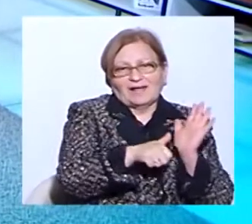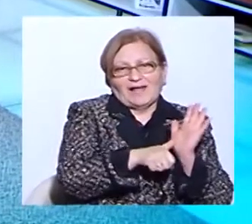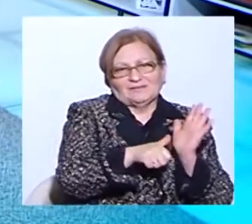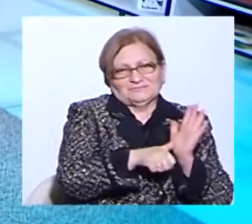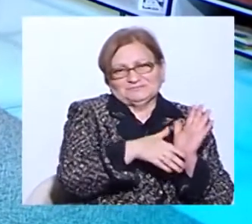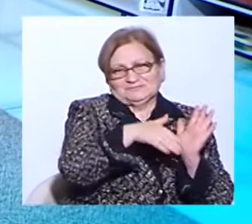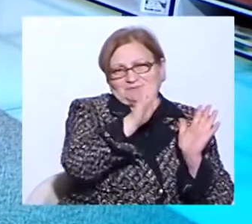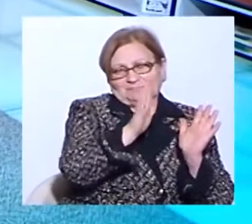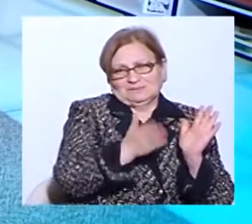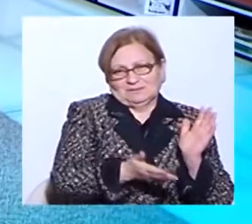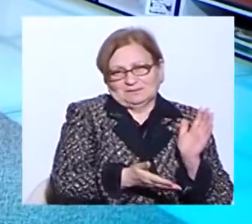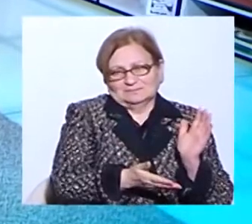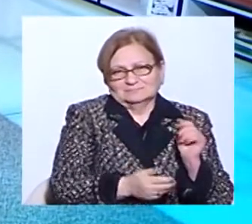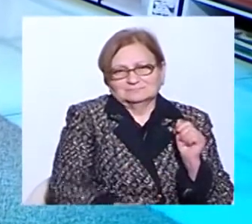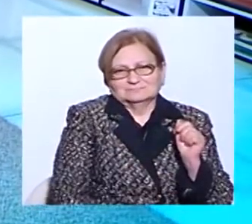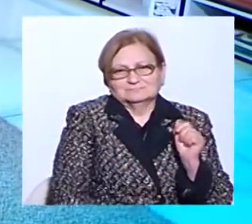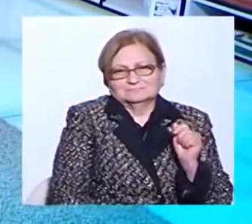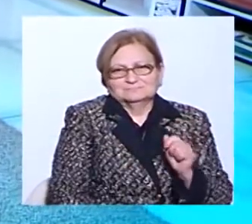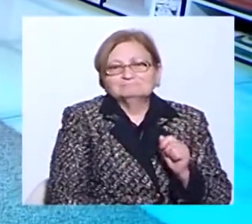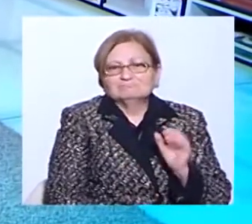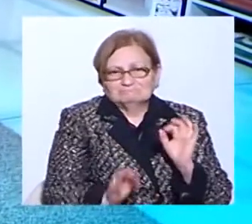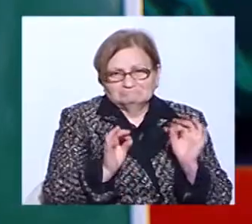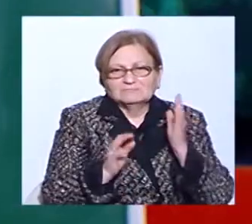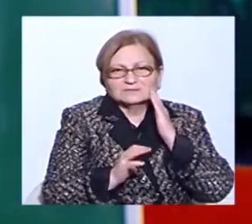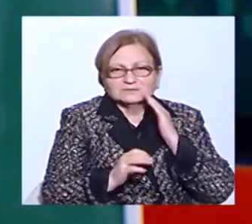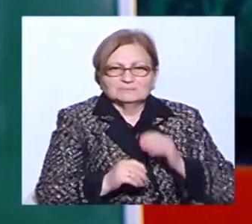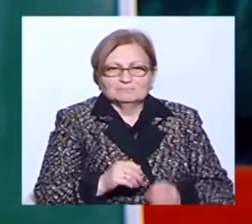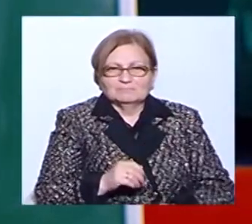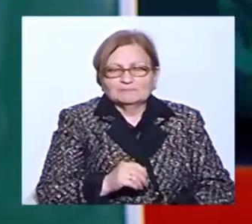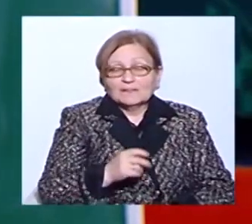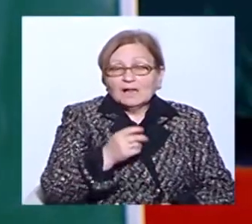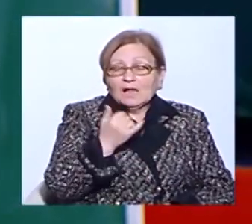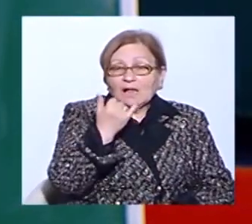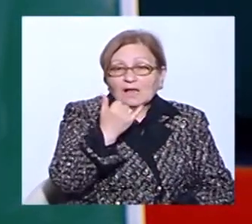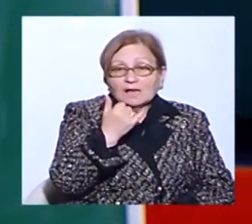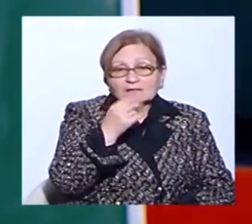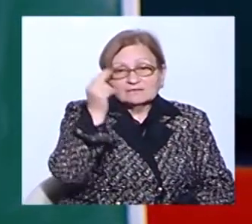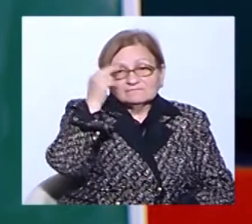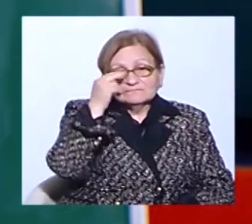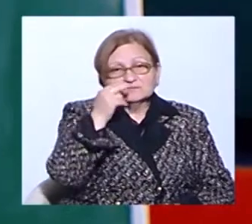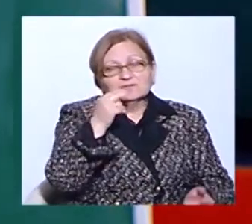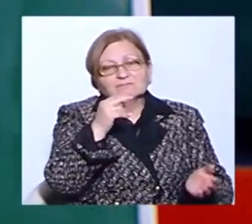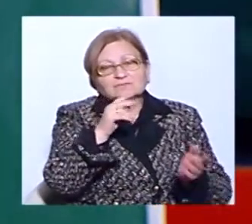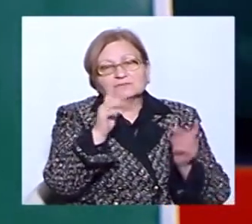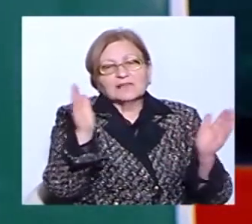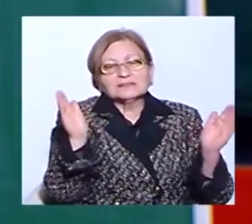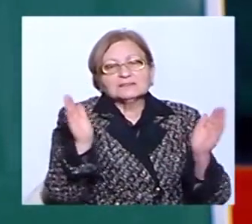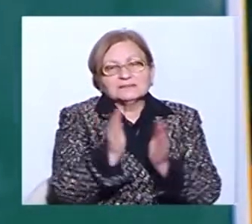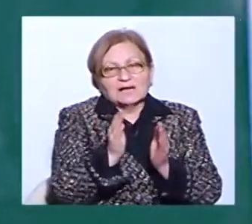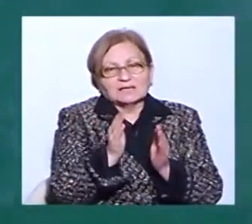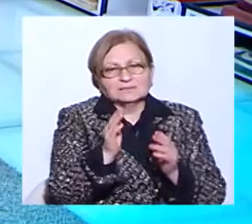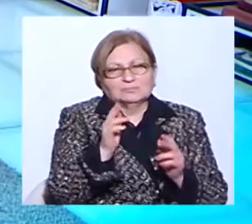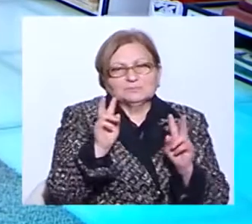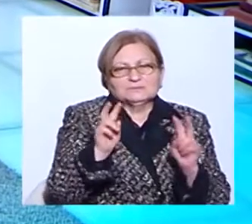6-ით. მართალია. ახლა მოდი ნაკლებობის ნიშანიც გავიხსენოთ. შევადაროთ